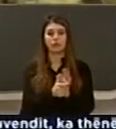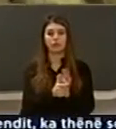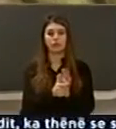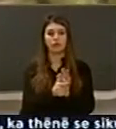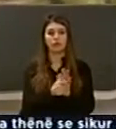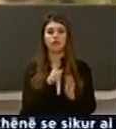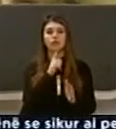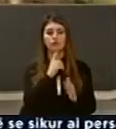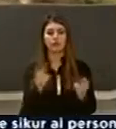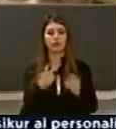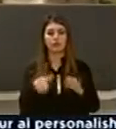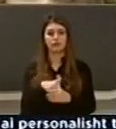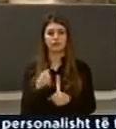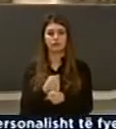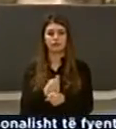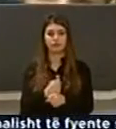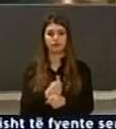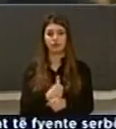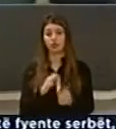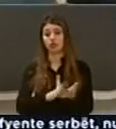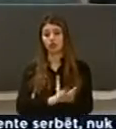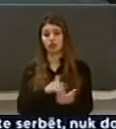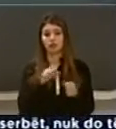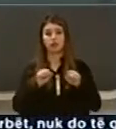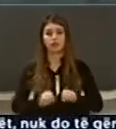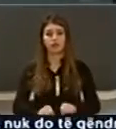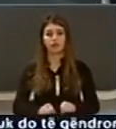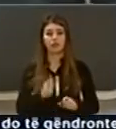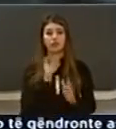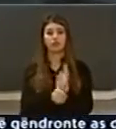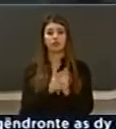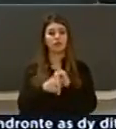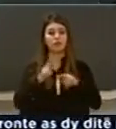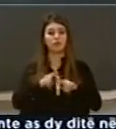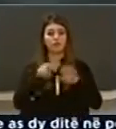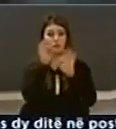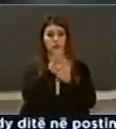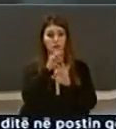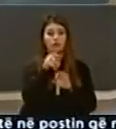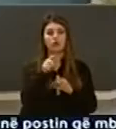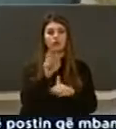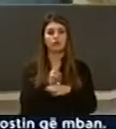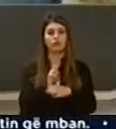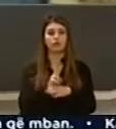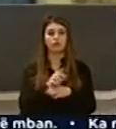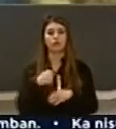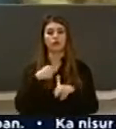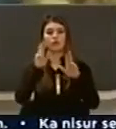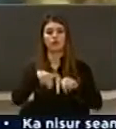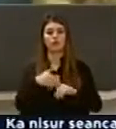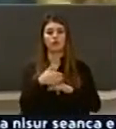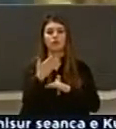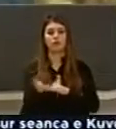krijohen vende të reja pune. Nëse qeveria nuk ndërmerr hapa urgjent për hapjen e vendeve të punës, atëherë ne mund të flasim e